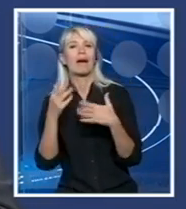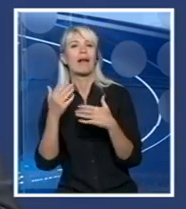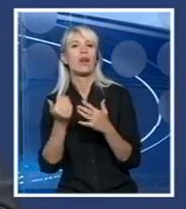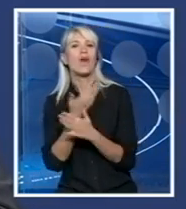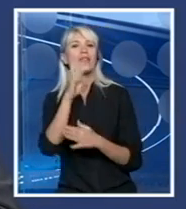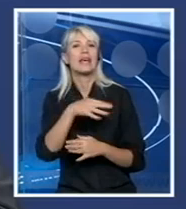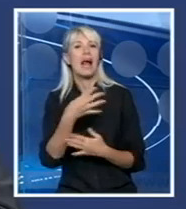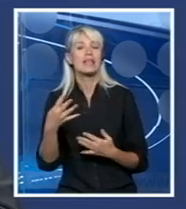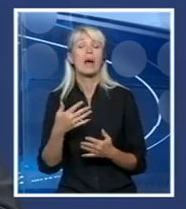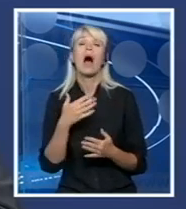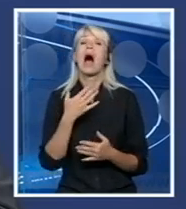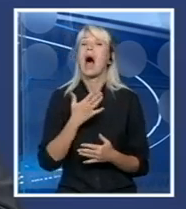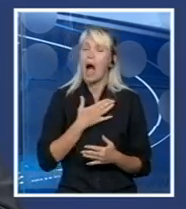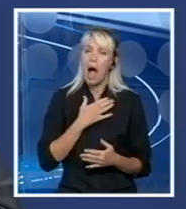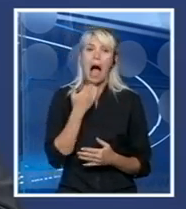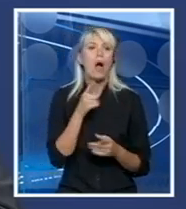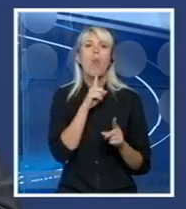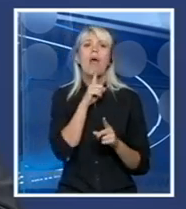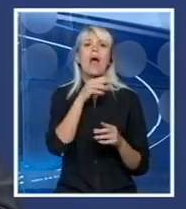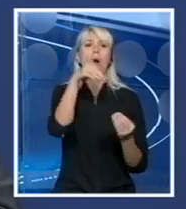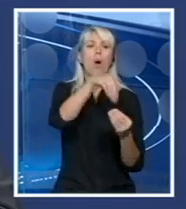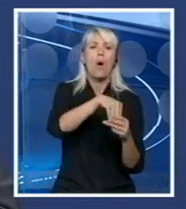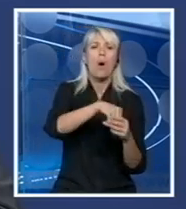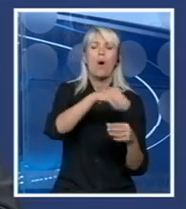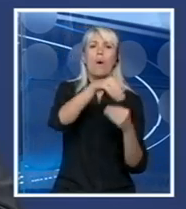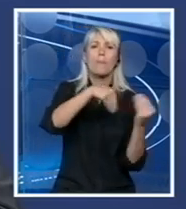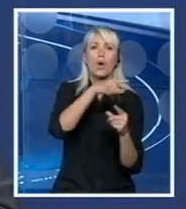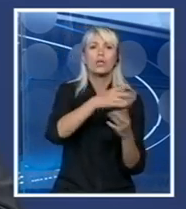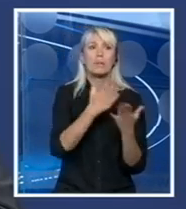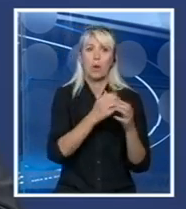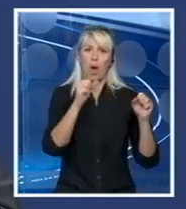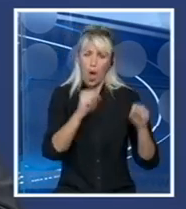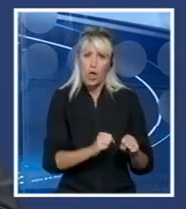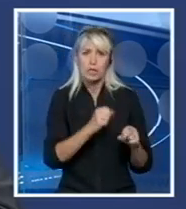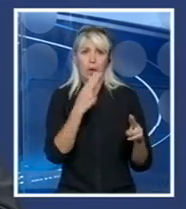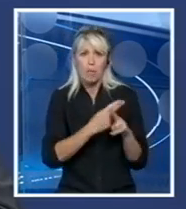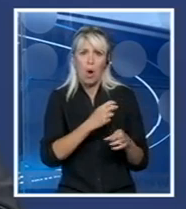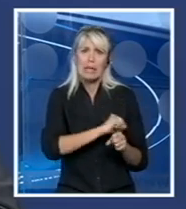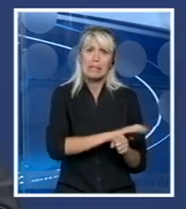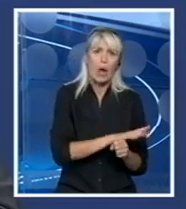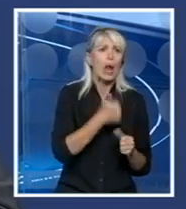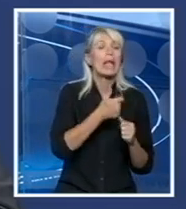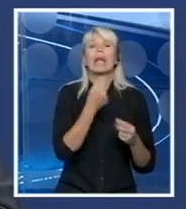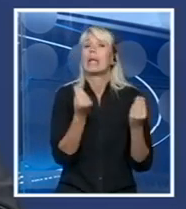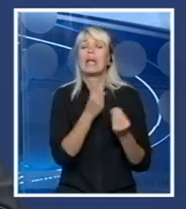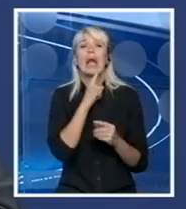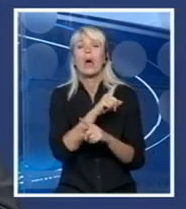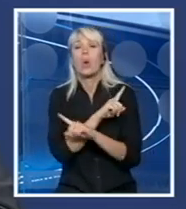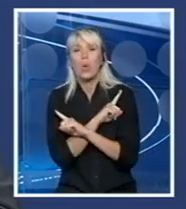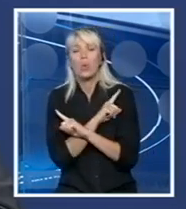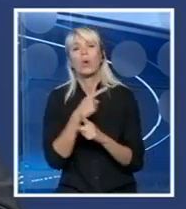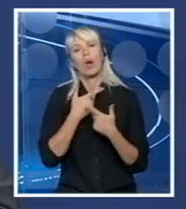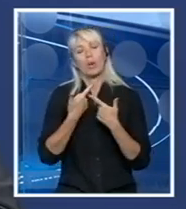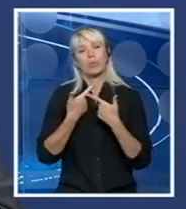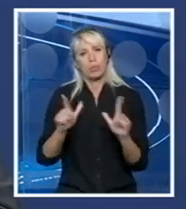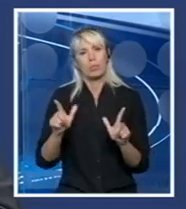neko koji bi ozbiljno bolestan ili preminuo, znači mi nećemo praviti pitanje da se roditelji opredeli u toku septembra, naglašavam, da mogu da prati